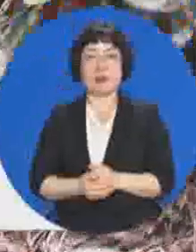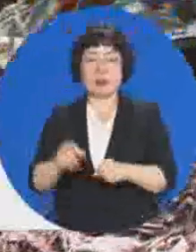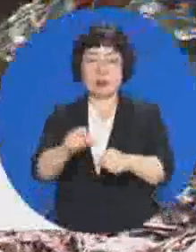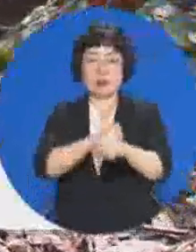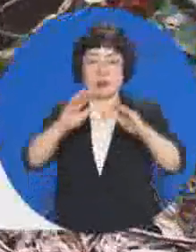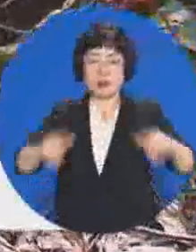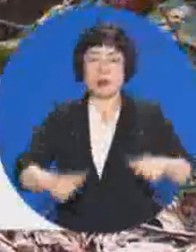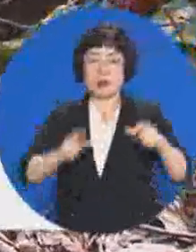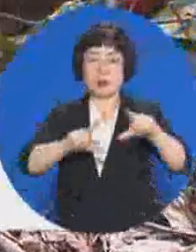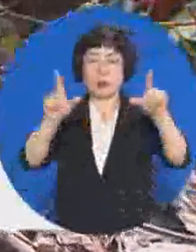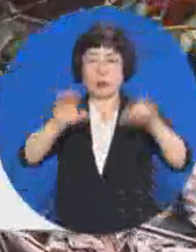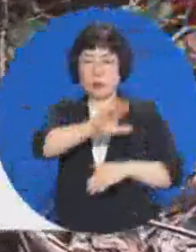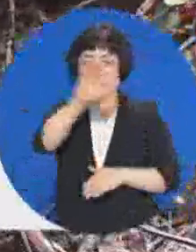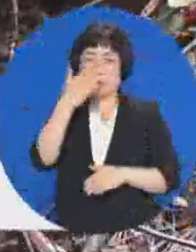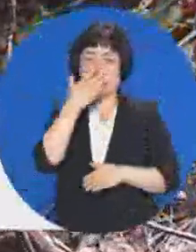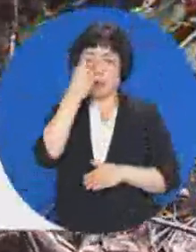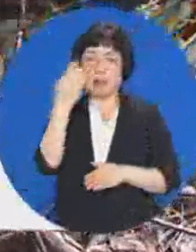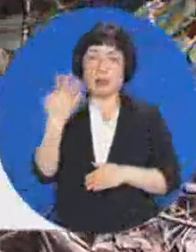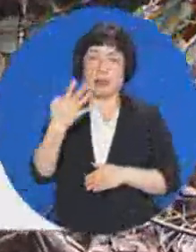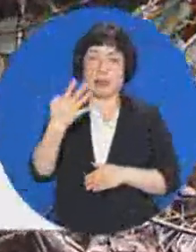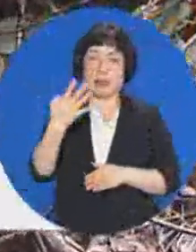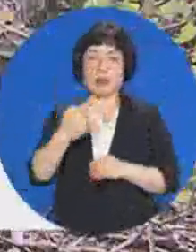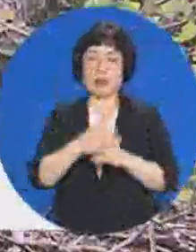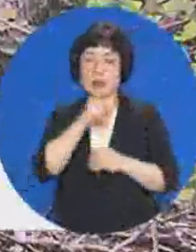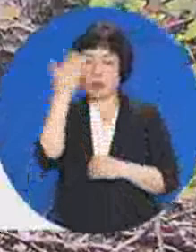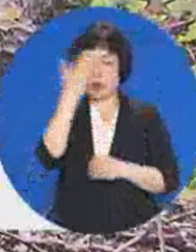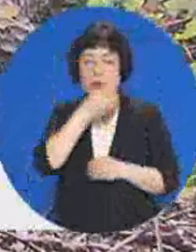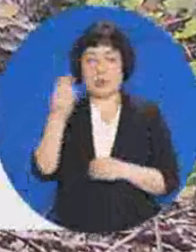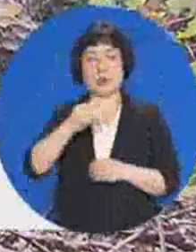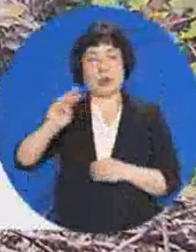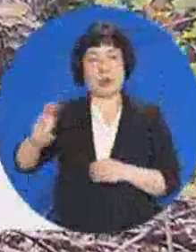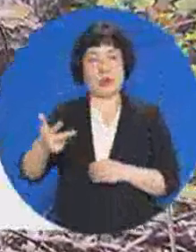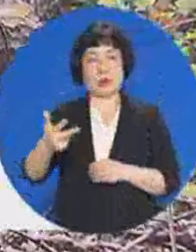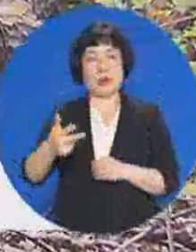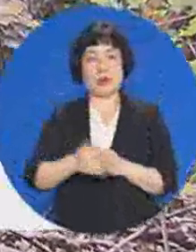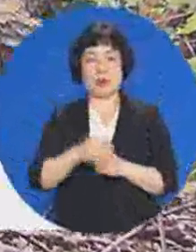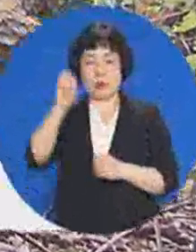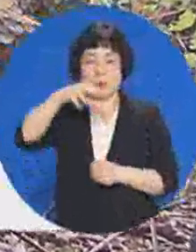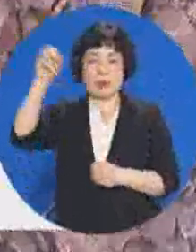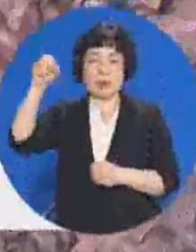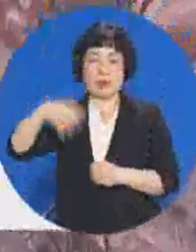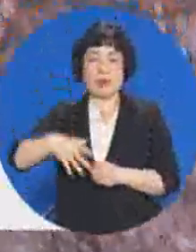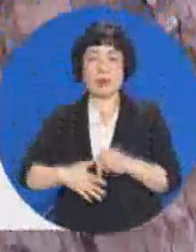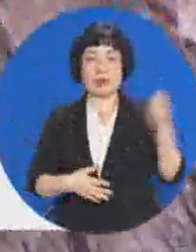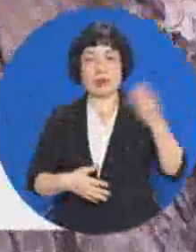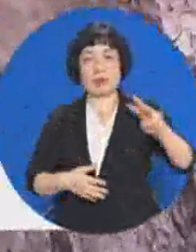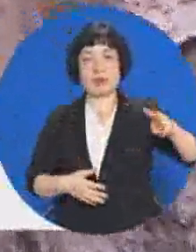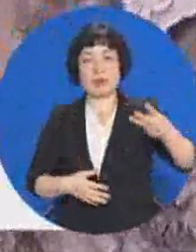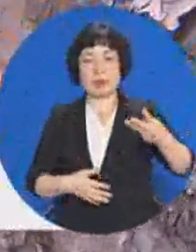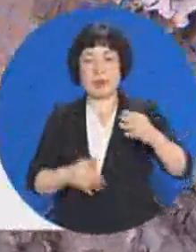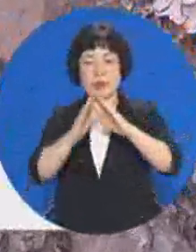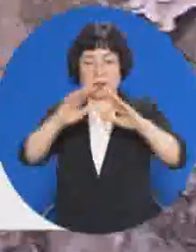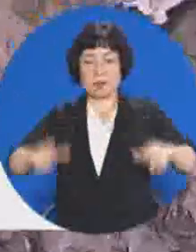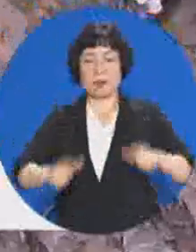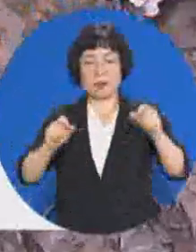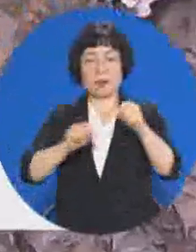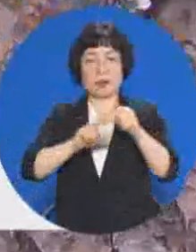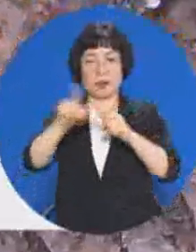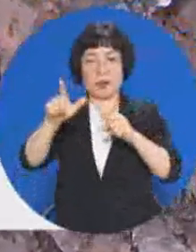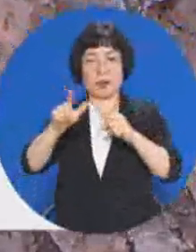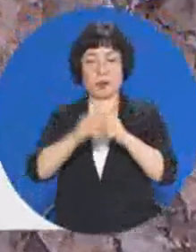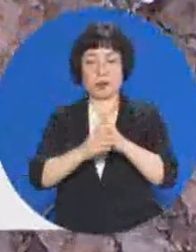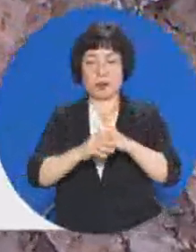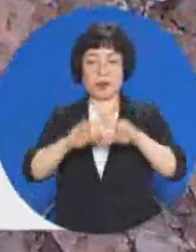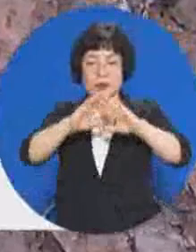특히 전남 동부 지역은 순천 4천여 그루, 여수 3,700여 그루, 광양 3,300여 그루로 전남